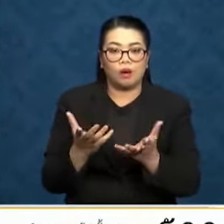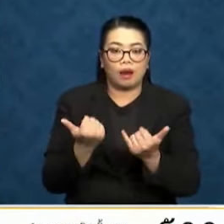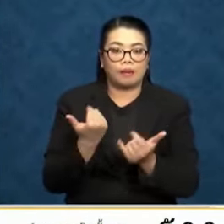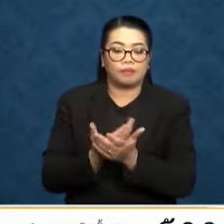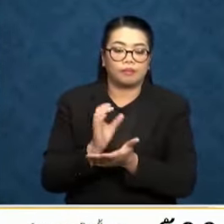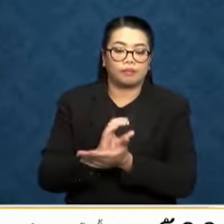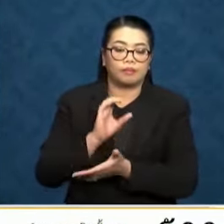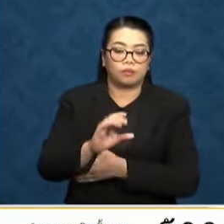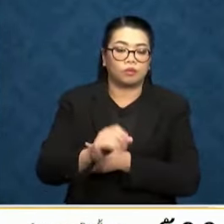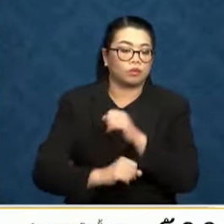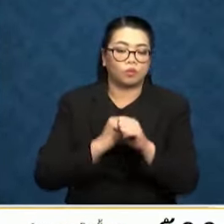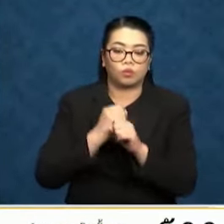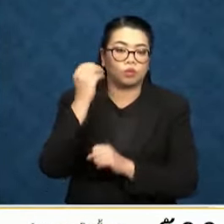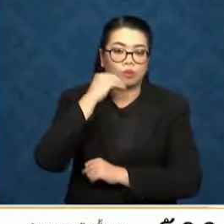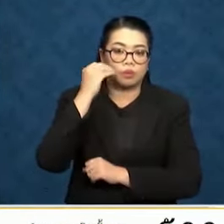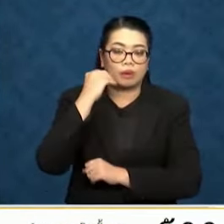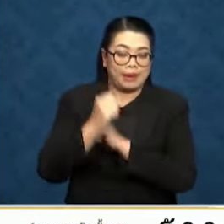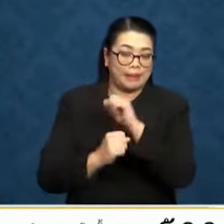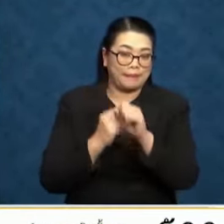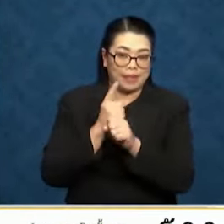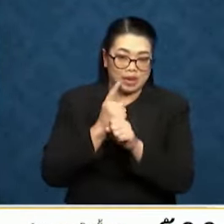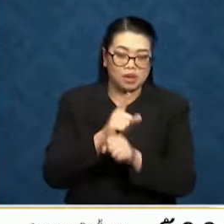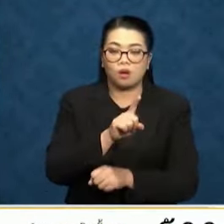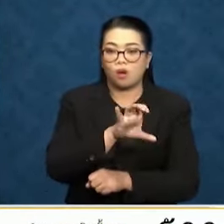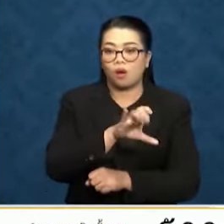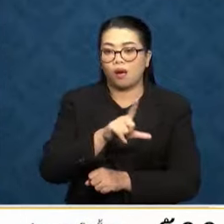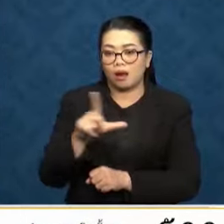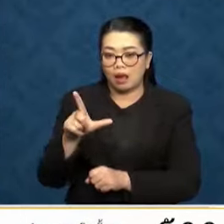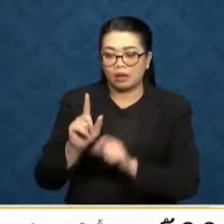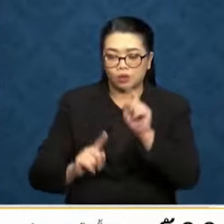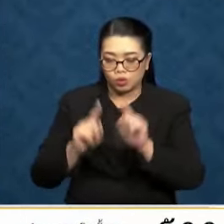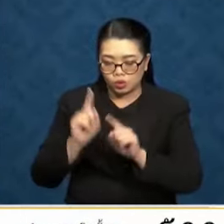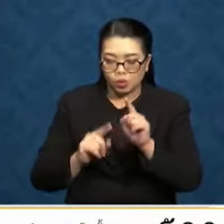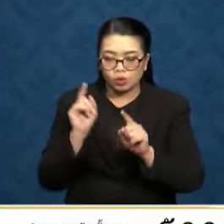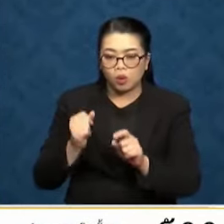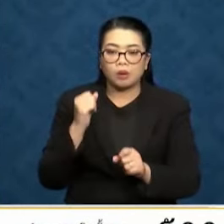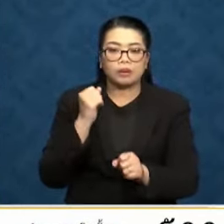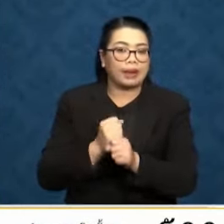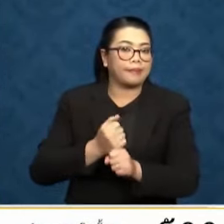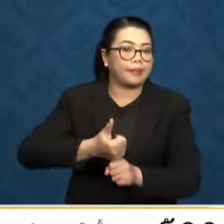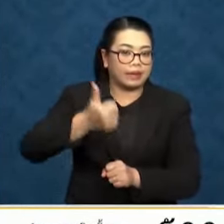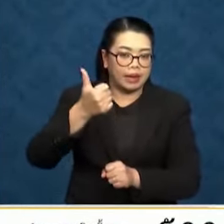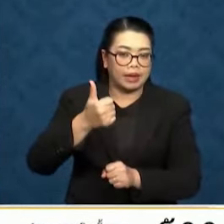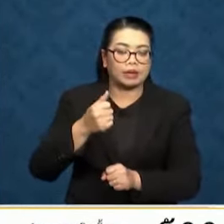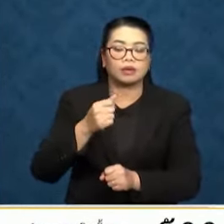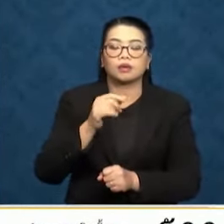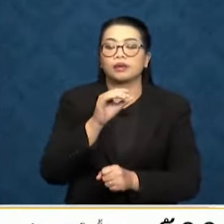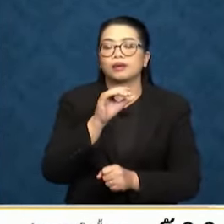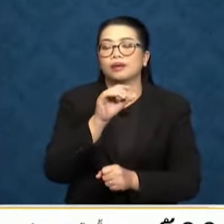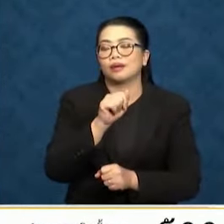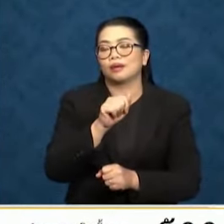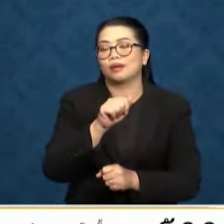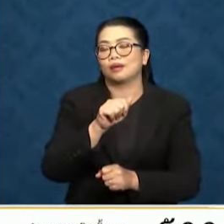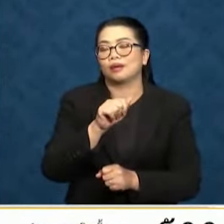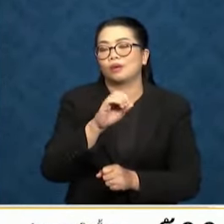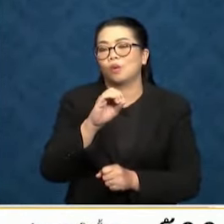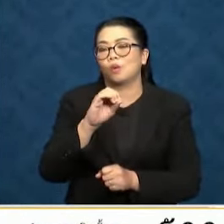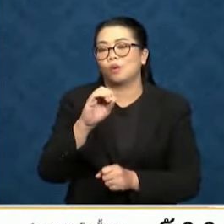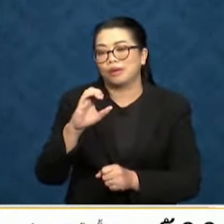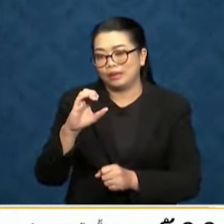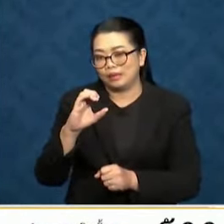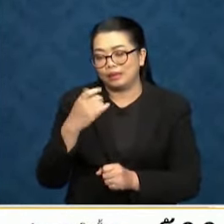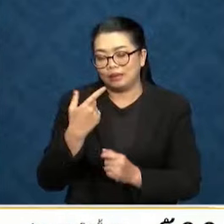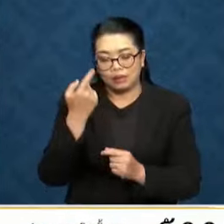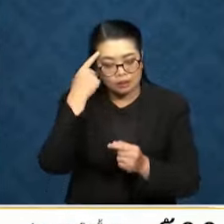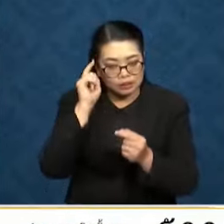ทุกๆปีนะคะปีละ 100กว่าล้านเนี่ยตัวชี้วัดก็คือทำให้ได้ 1 aocนะคะท่านอาจจะตั้งตัวชี้วัด